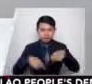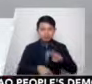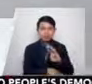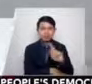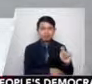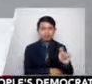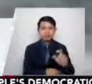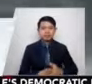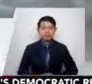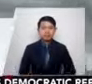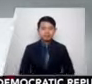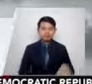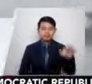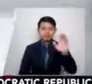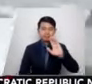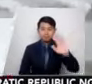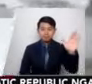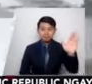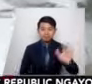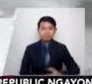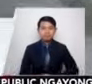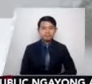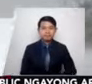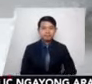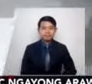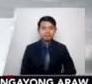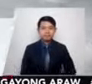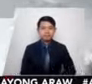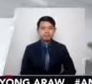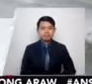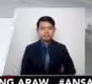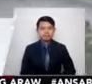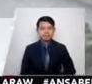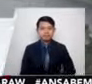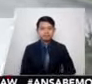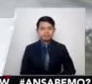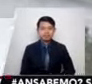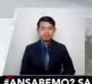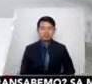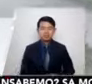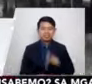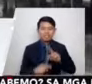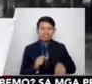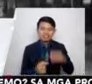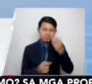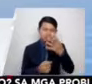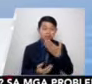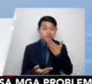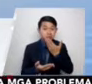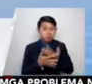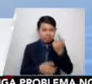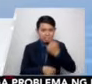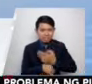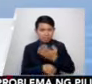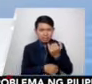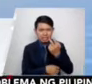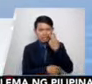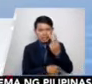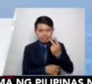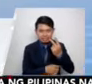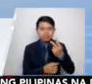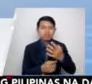Hi! Hindi ko humasabing magandang araw dahil nakikita ho natin ang paghugupit po nitong si Hurricane